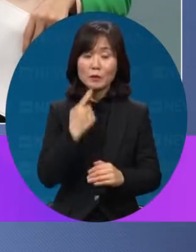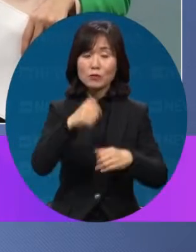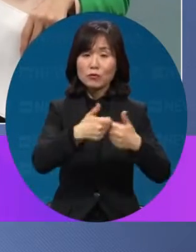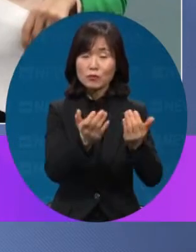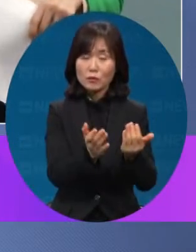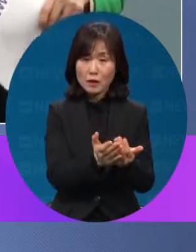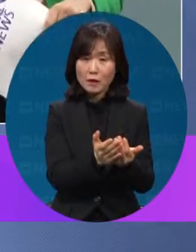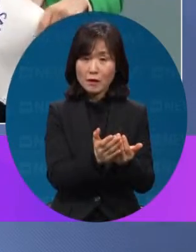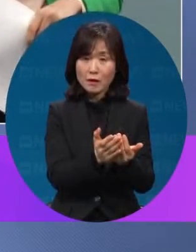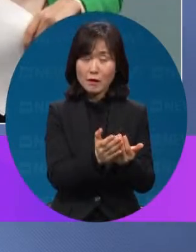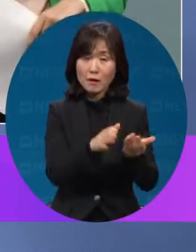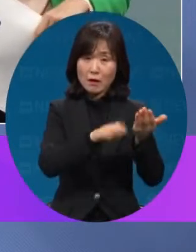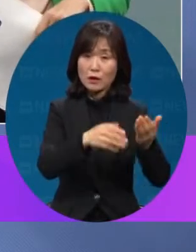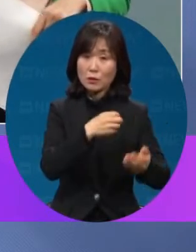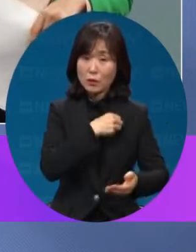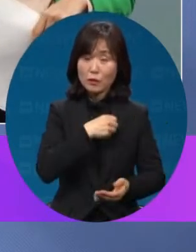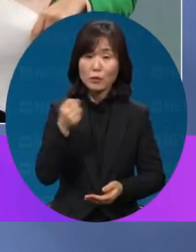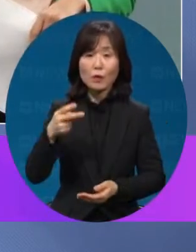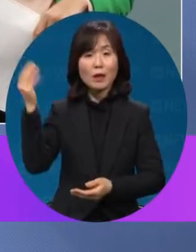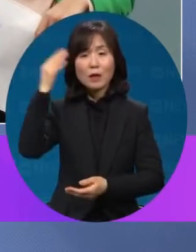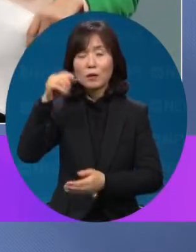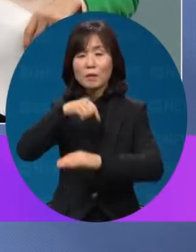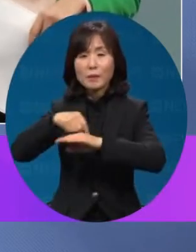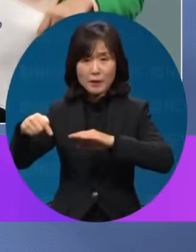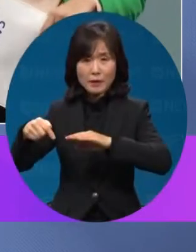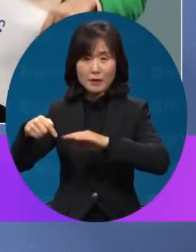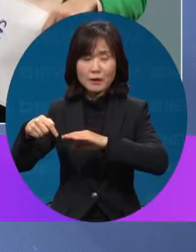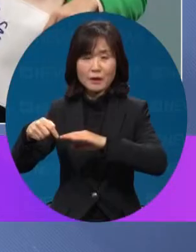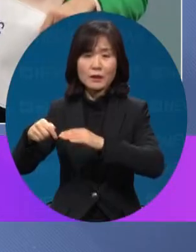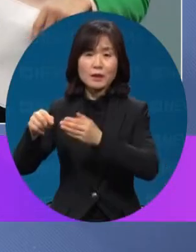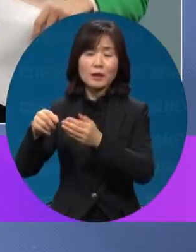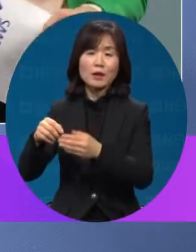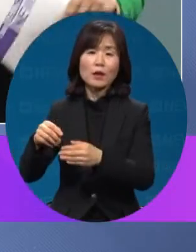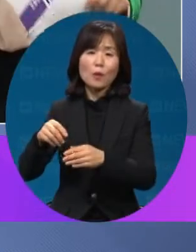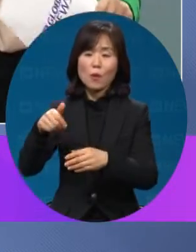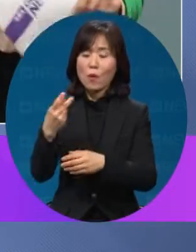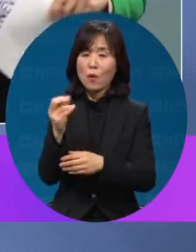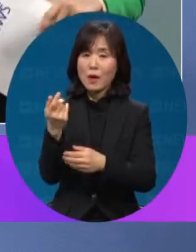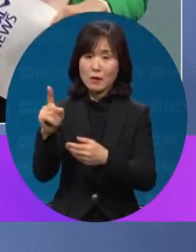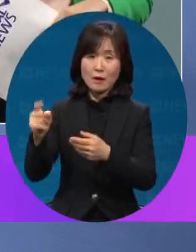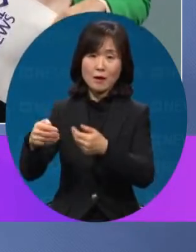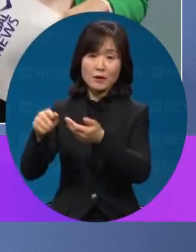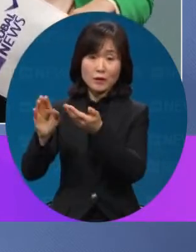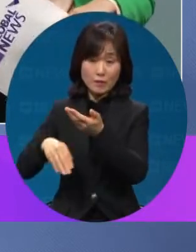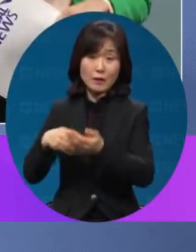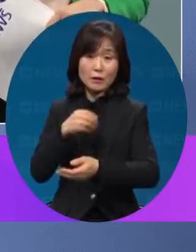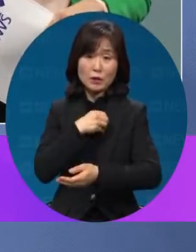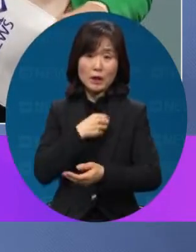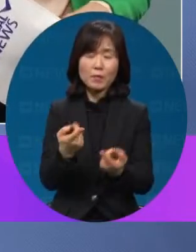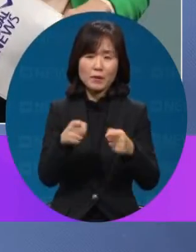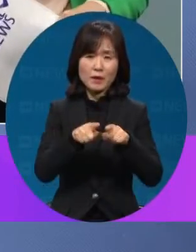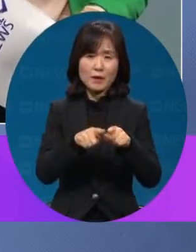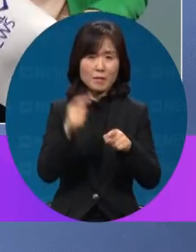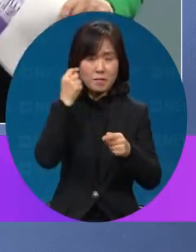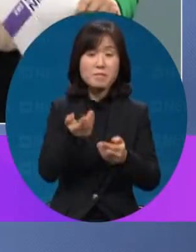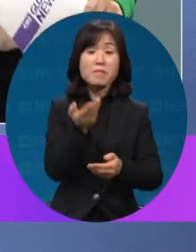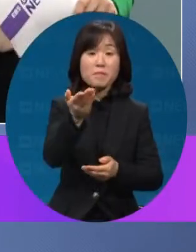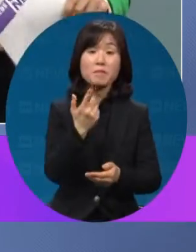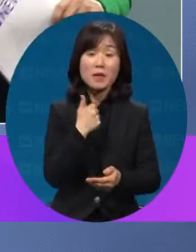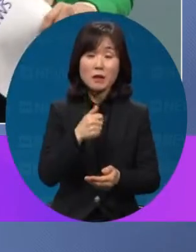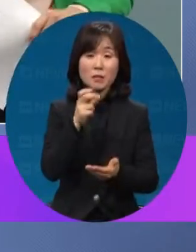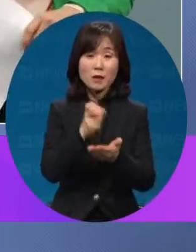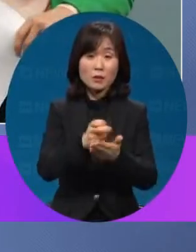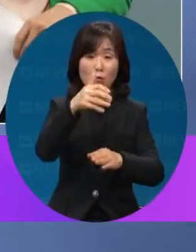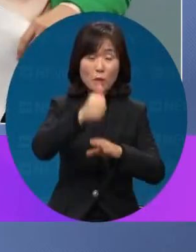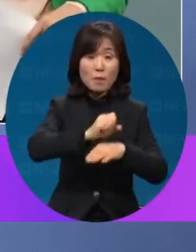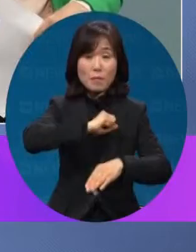제리 코널리 하원 의원과 한국계인 공화당 영김 하원 의원이 공동 발의한 것으로 알려졌는데요. 이 법안이 최종